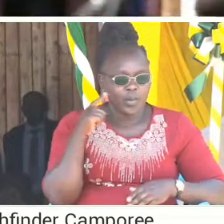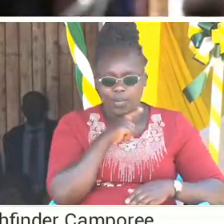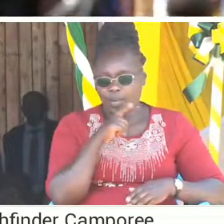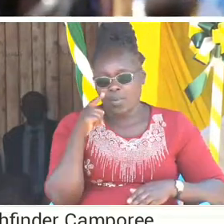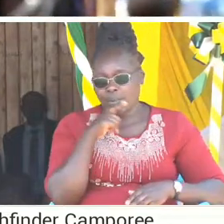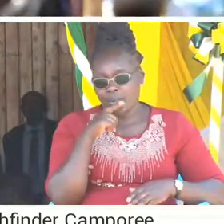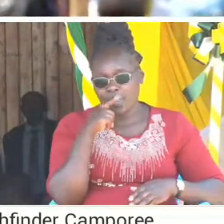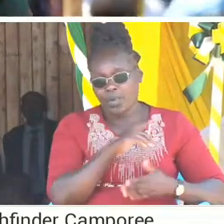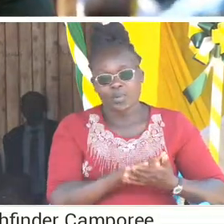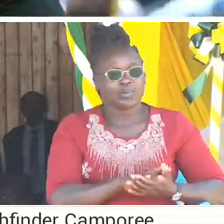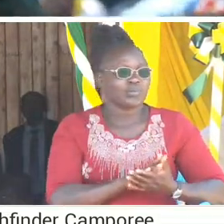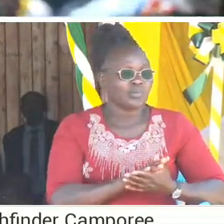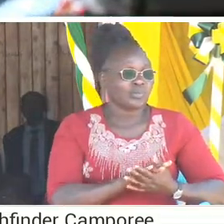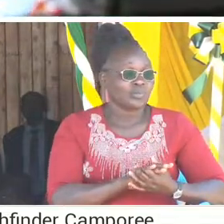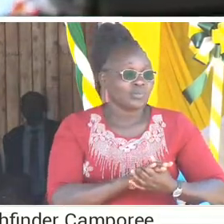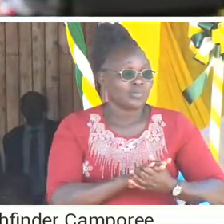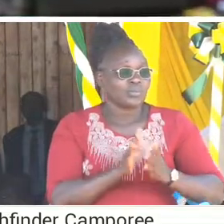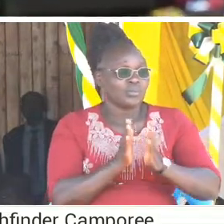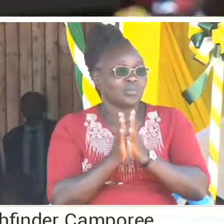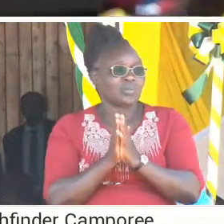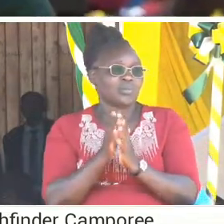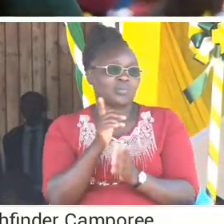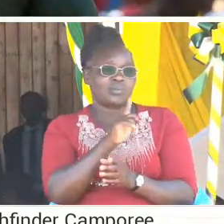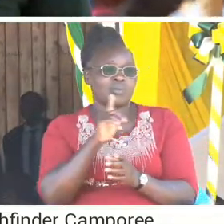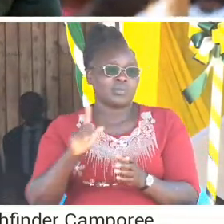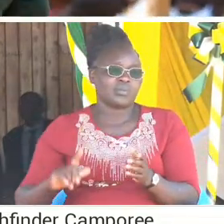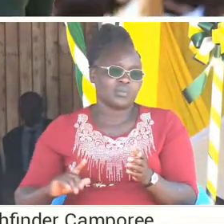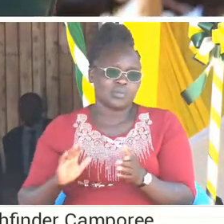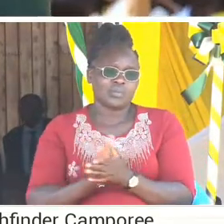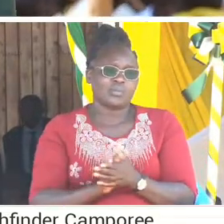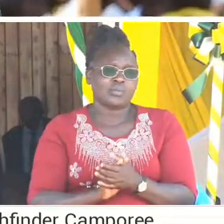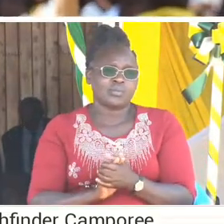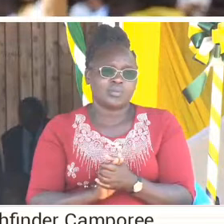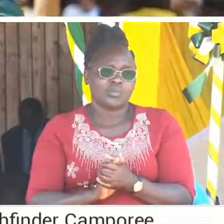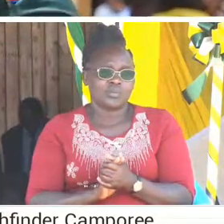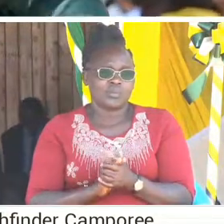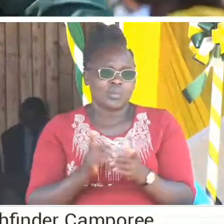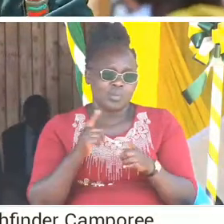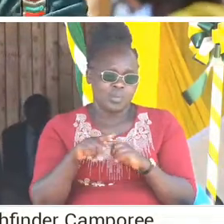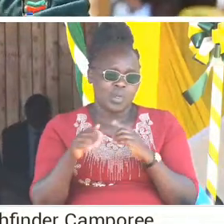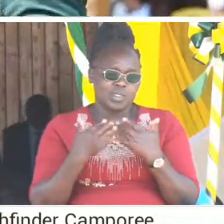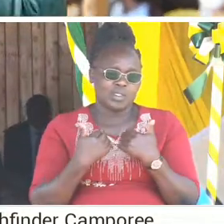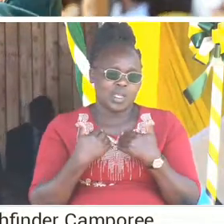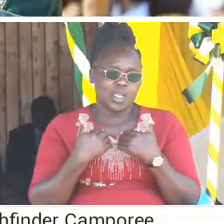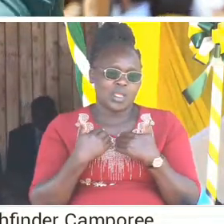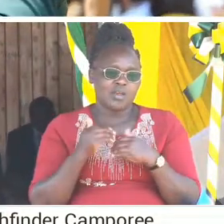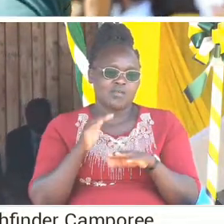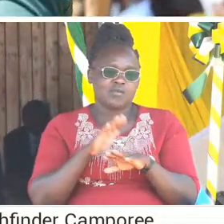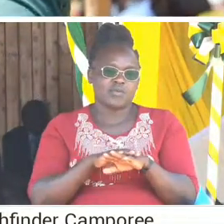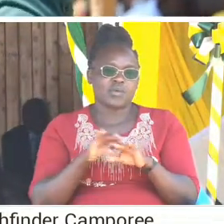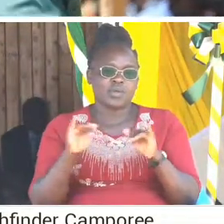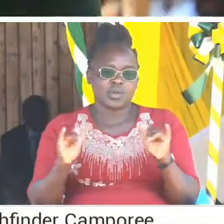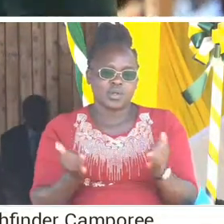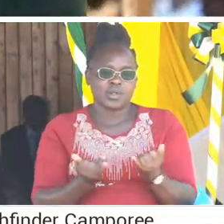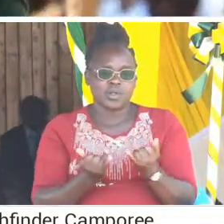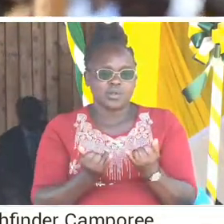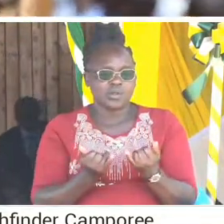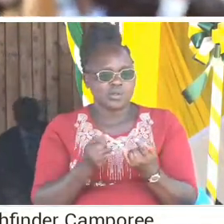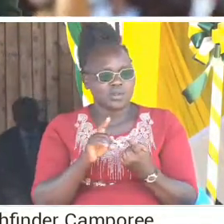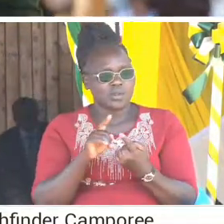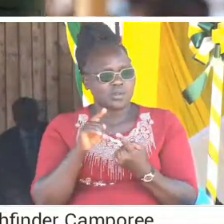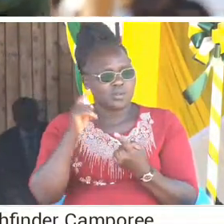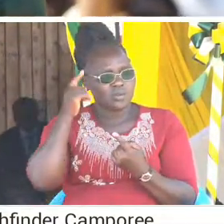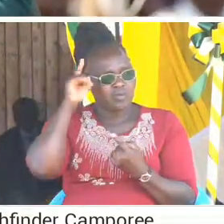Hiyo ni kama umepanda peke yako. Jamani, Bwana asifiwe. Lakini nina habari njema kwako. Ukipanda ngazi za mafanikio,